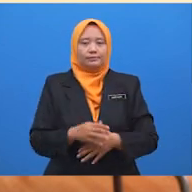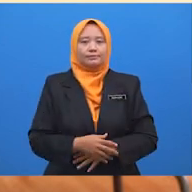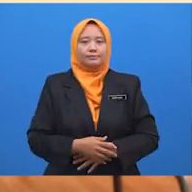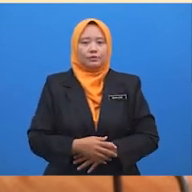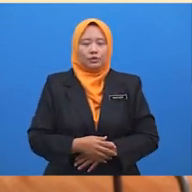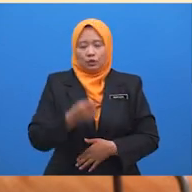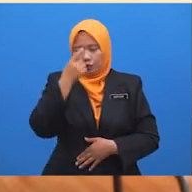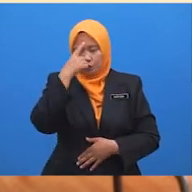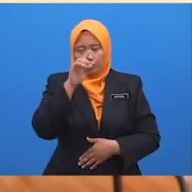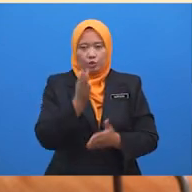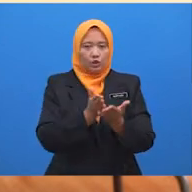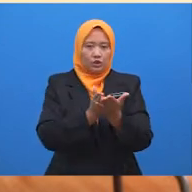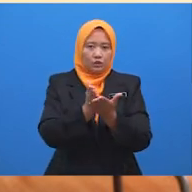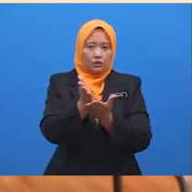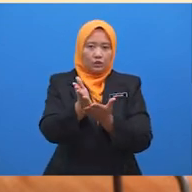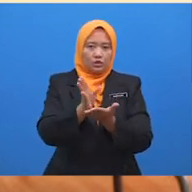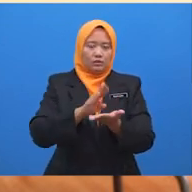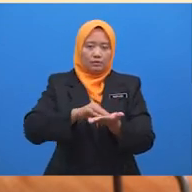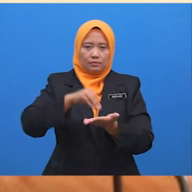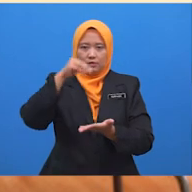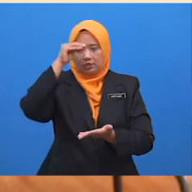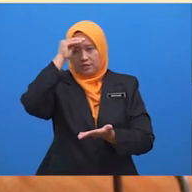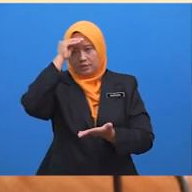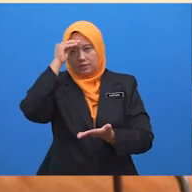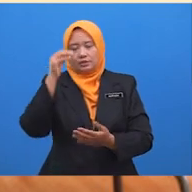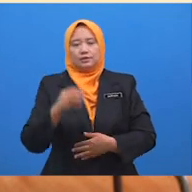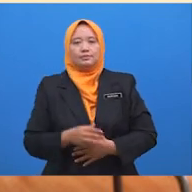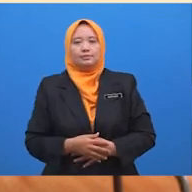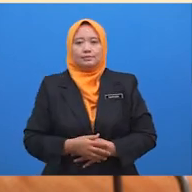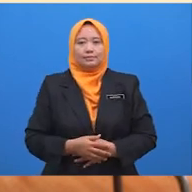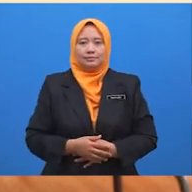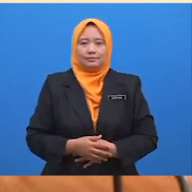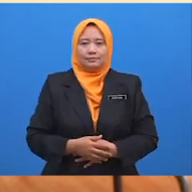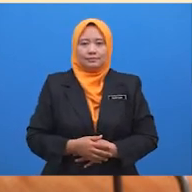untuk meneruskan pembelajaran kita pada kali ini.